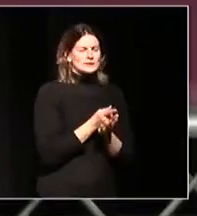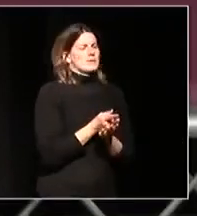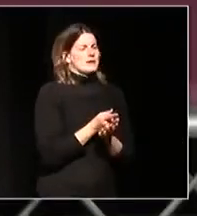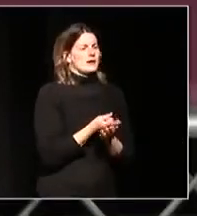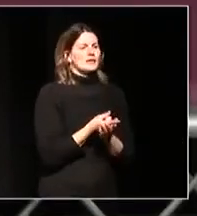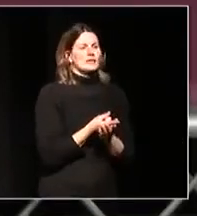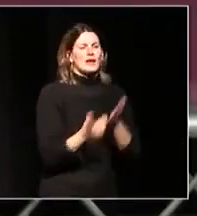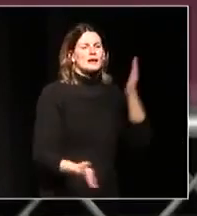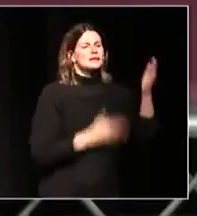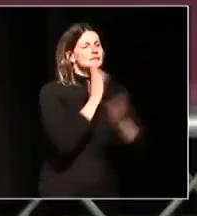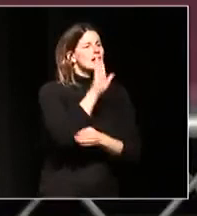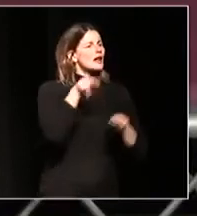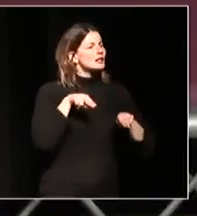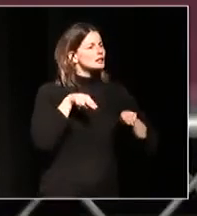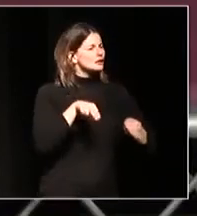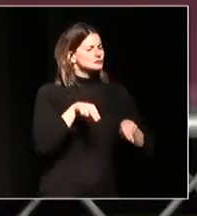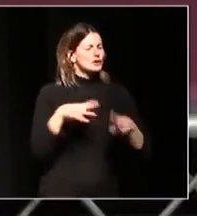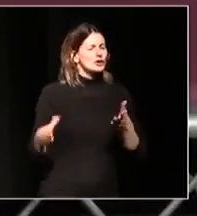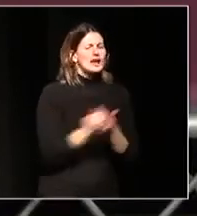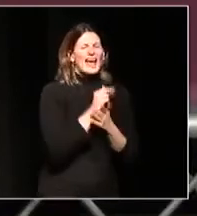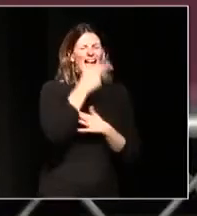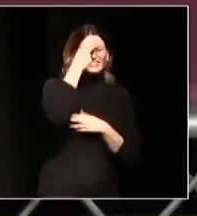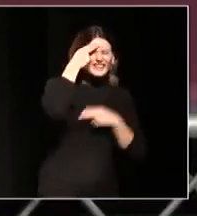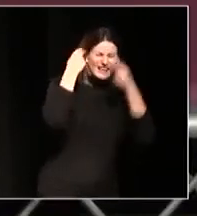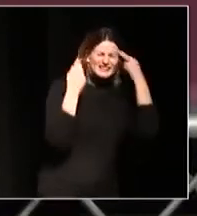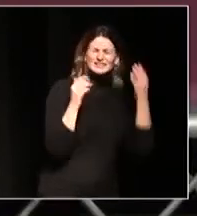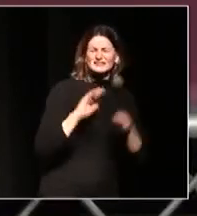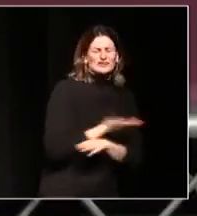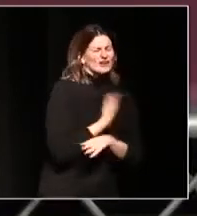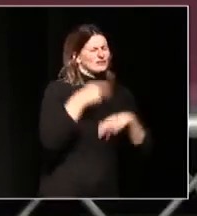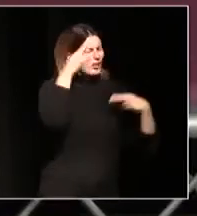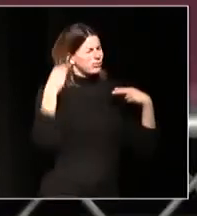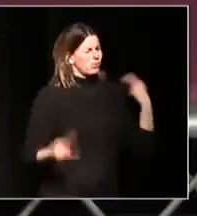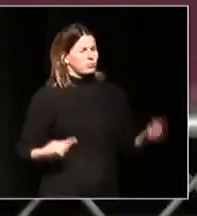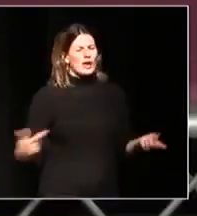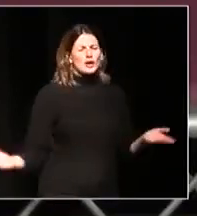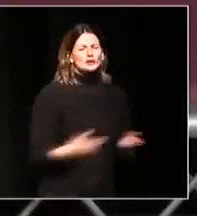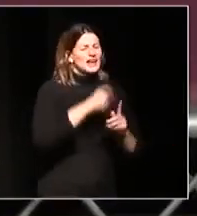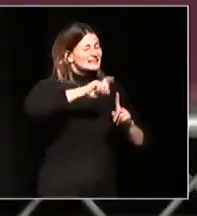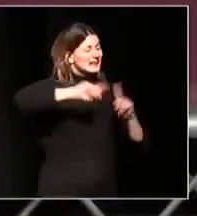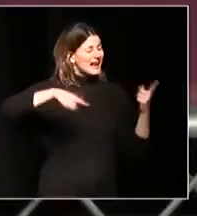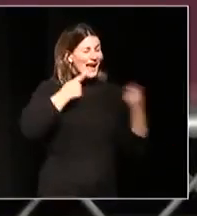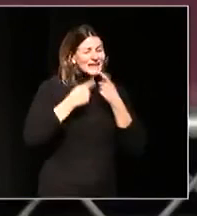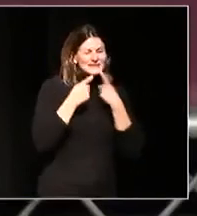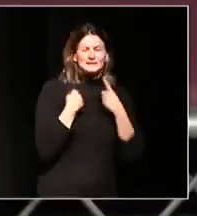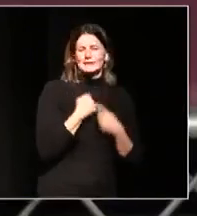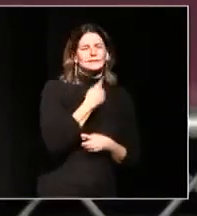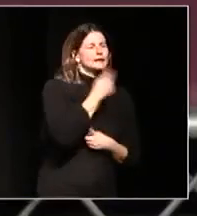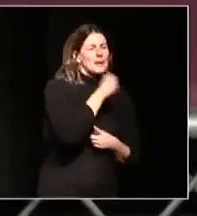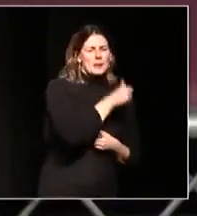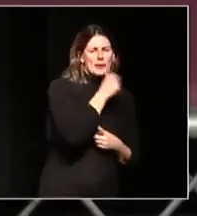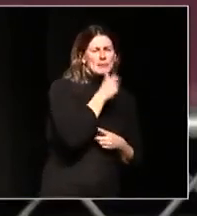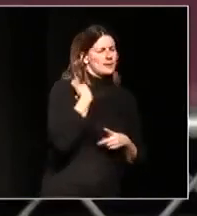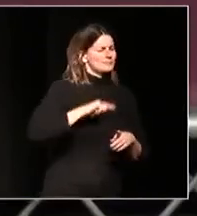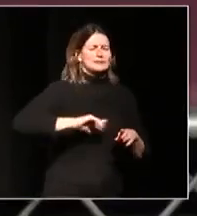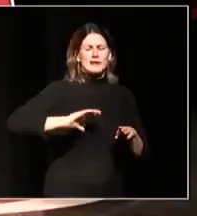desbordar dijous totes les etiquetes i farà saltar pels aires totes les enquestes que ens hem hagut d'empassar tot aquest